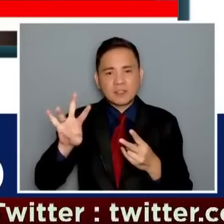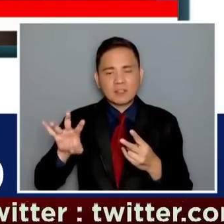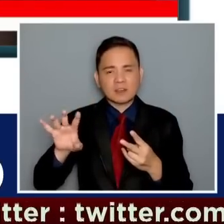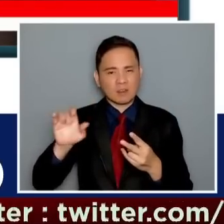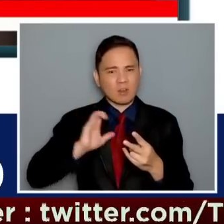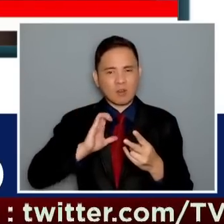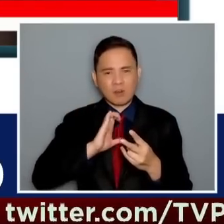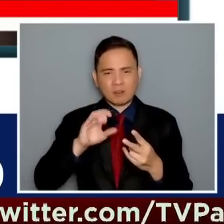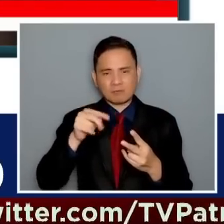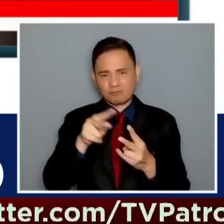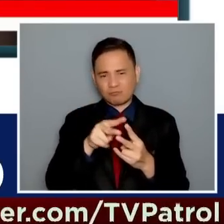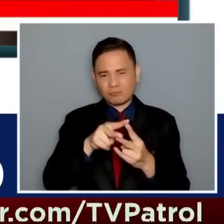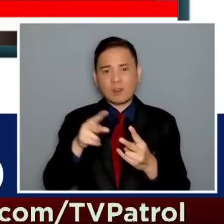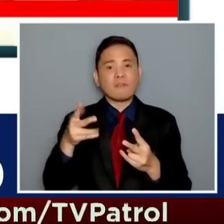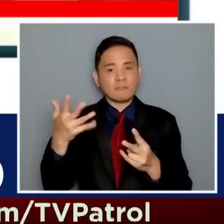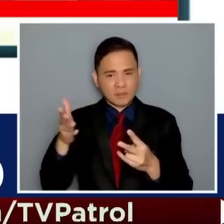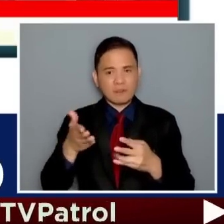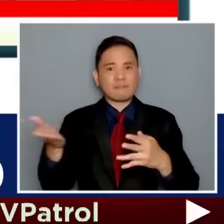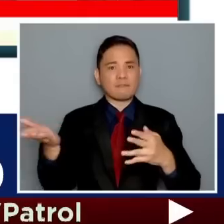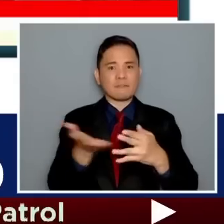ay nagpa-file ng